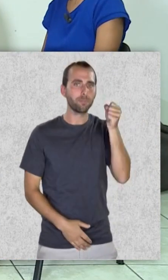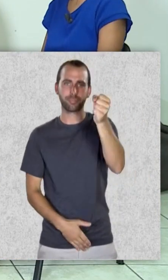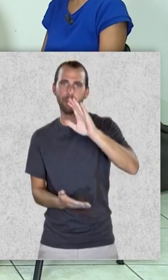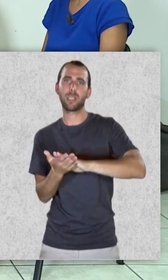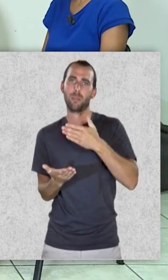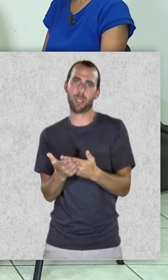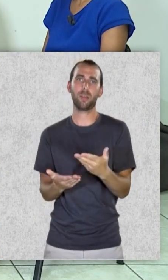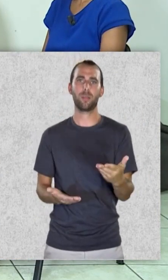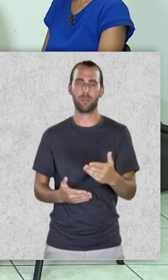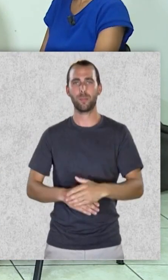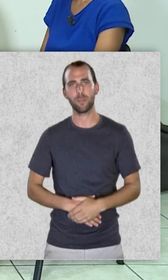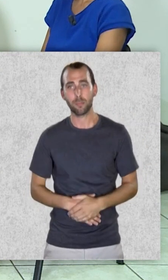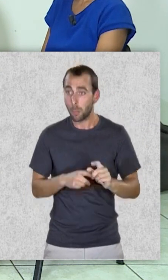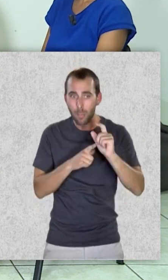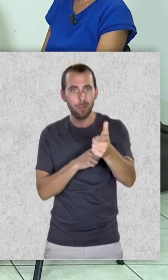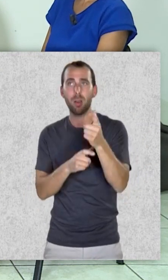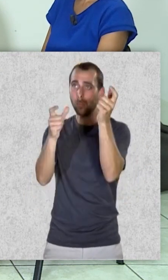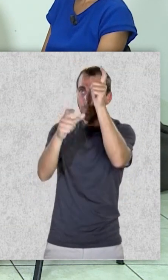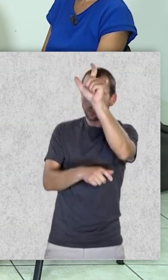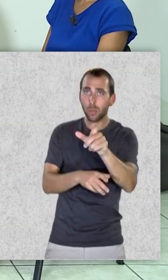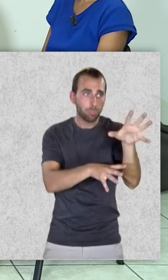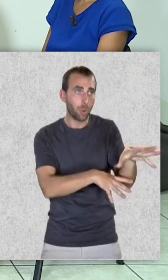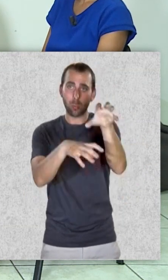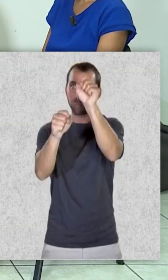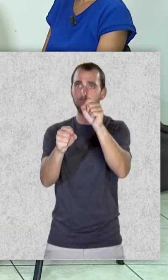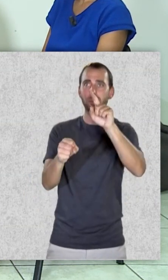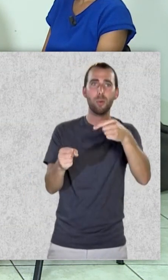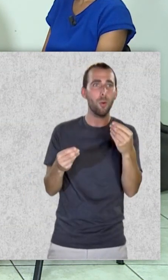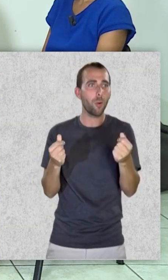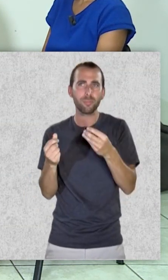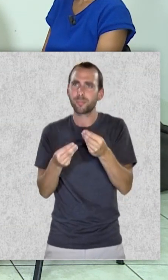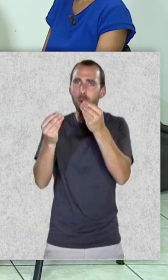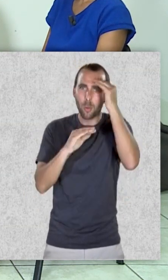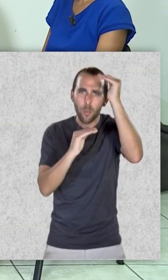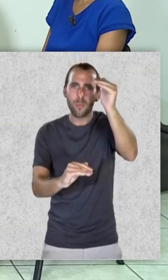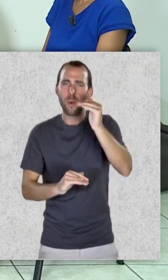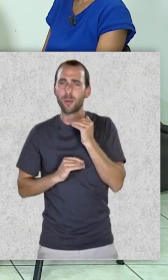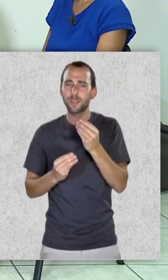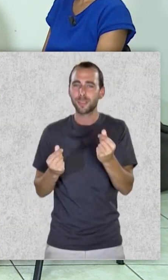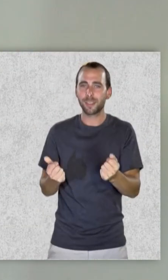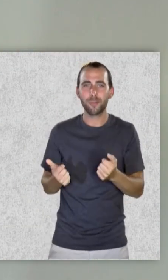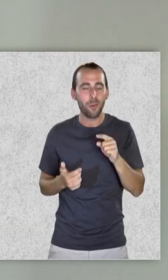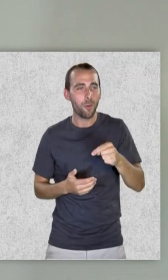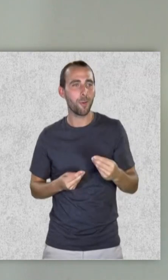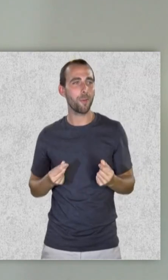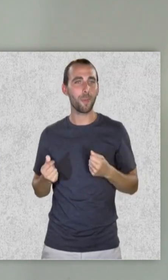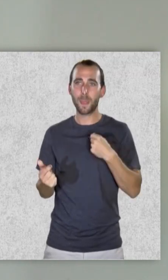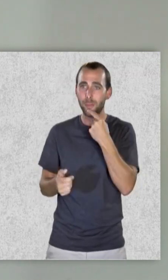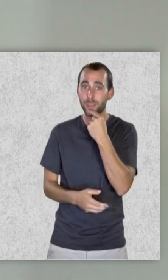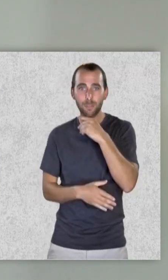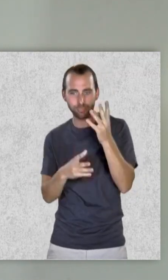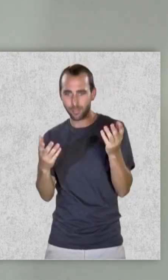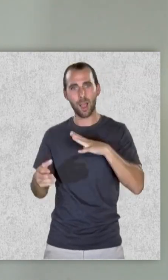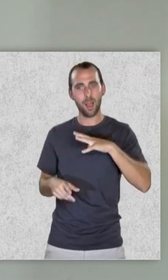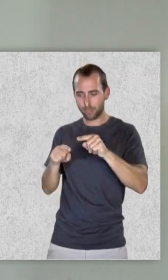Et puis après, il faut mettre l'entrepreneur en confiance. Donc on a en même temps un support,